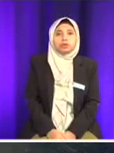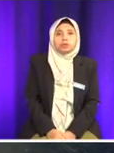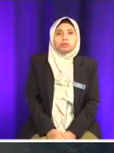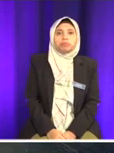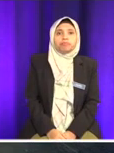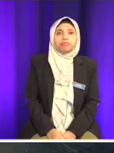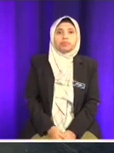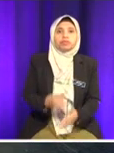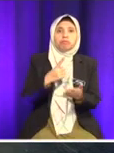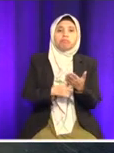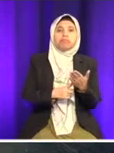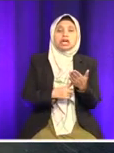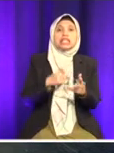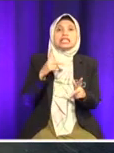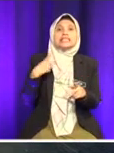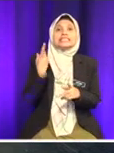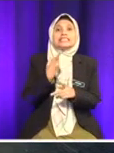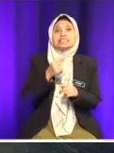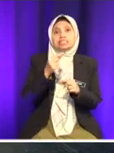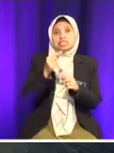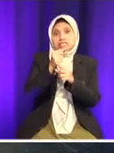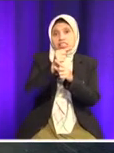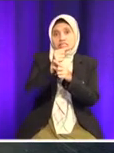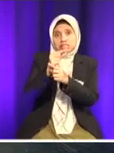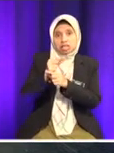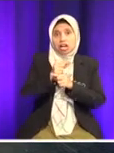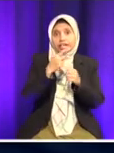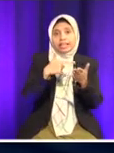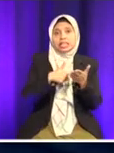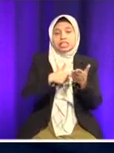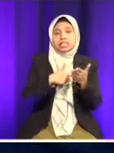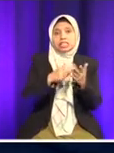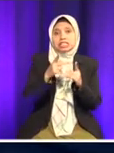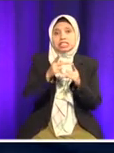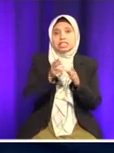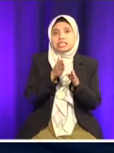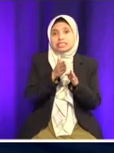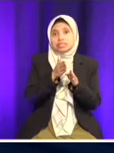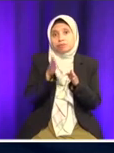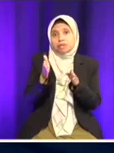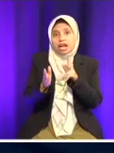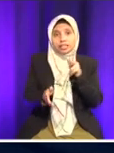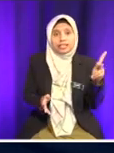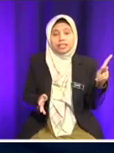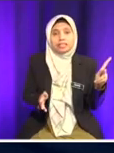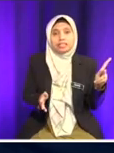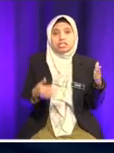kalau kita gerakkan lagi ke sebelah kiri lagi sehingga nilainya menjadi negatif